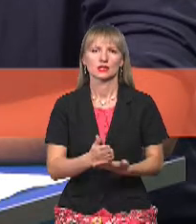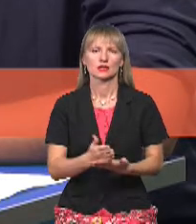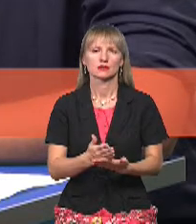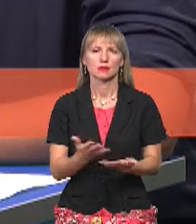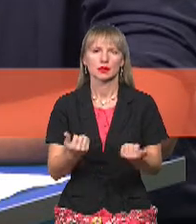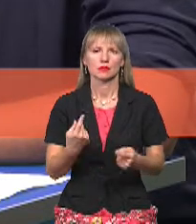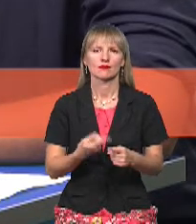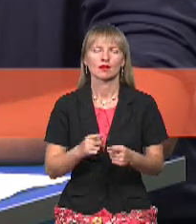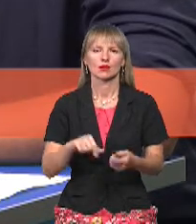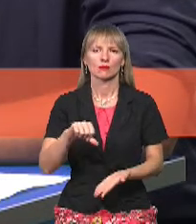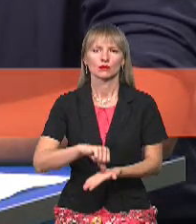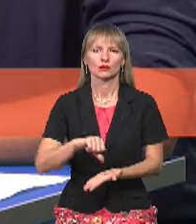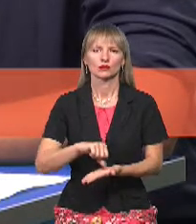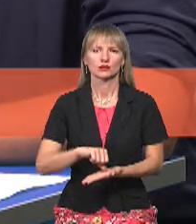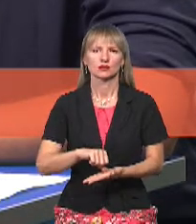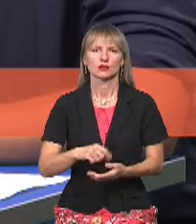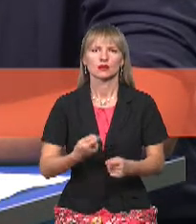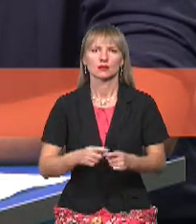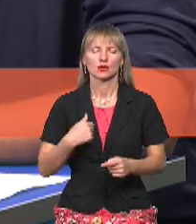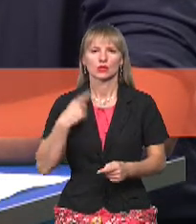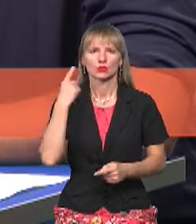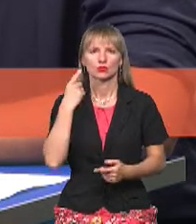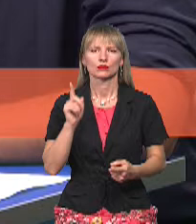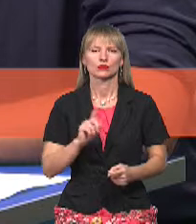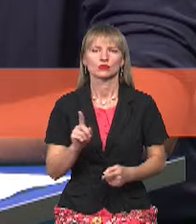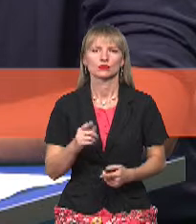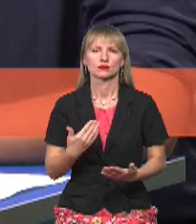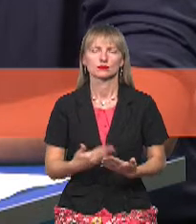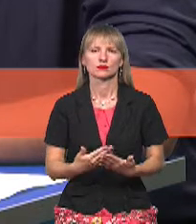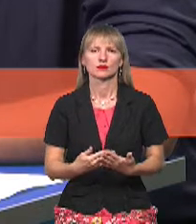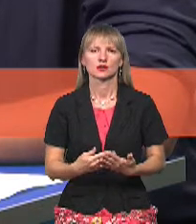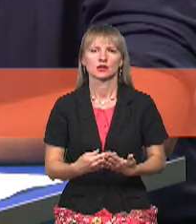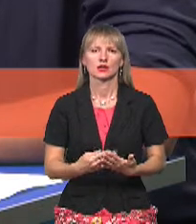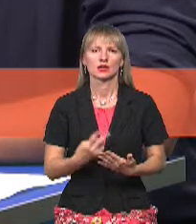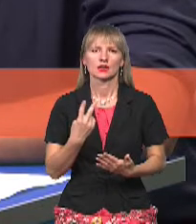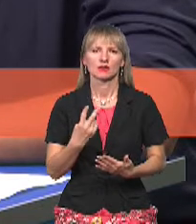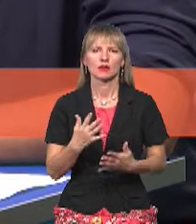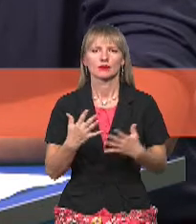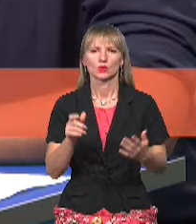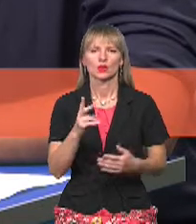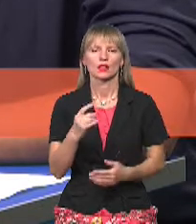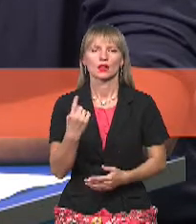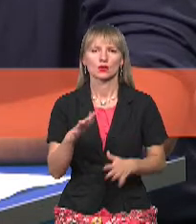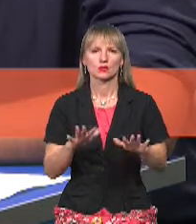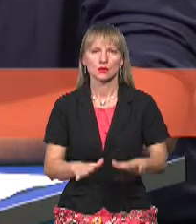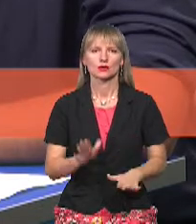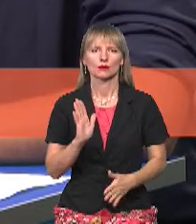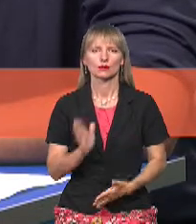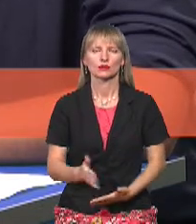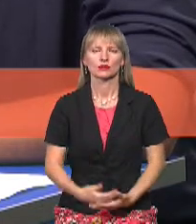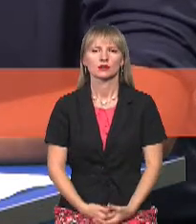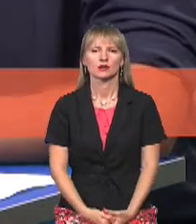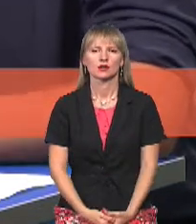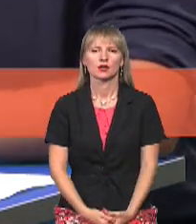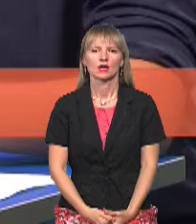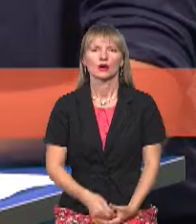в цьому участь. Тому, я думаю, майже 2, то і більше осіб на одну посаду буде.